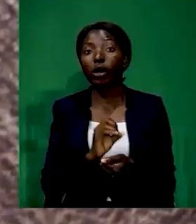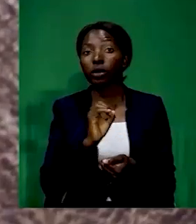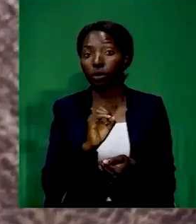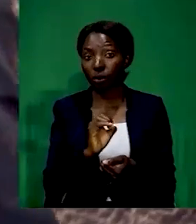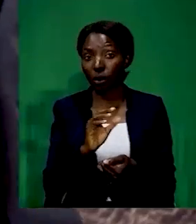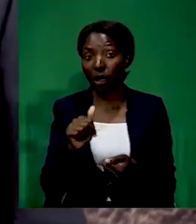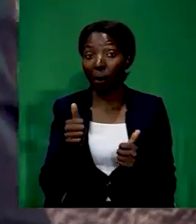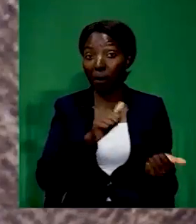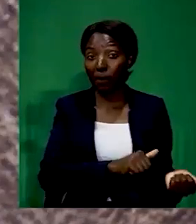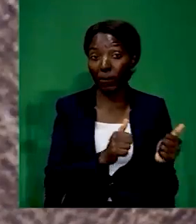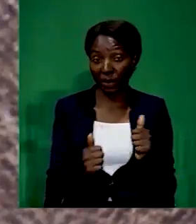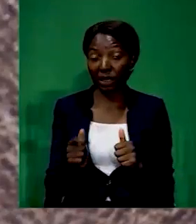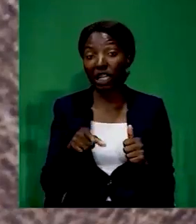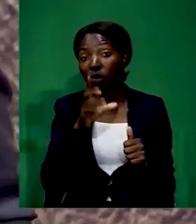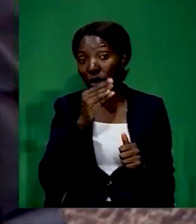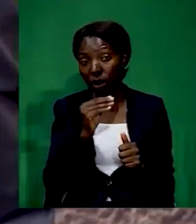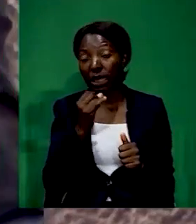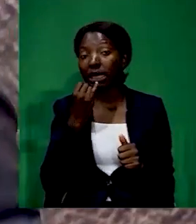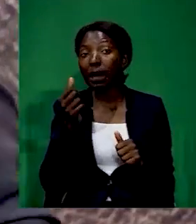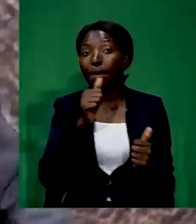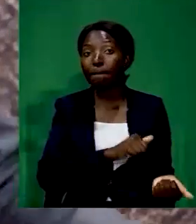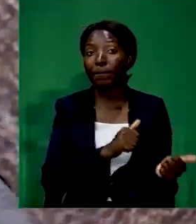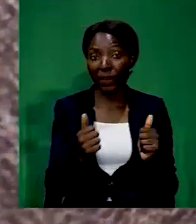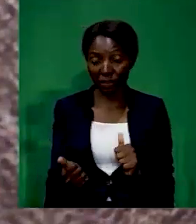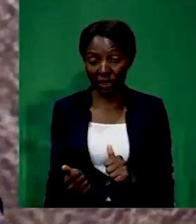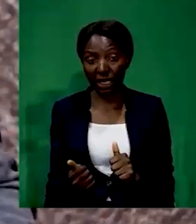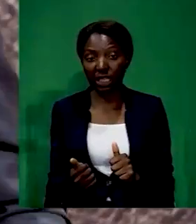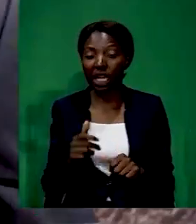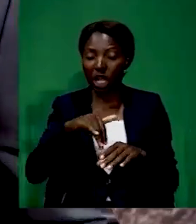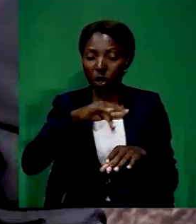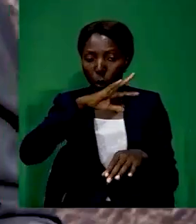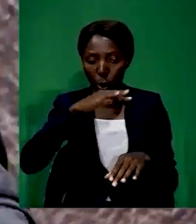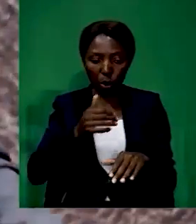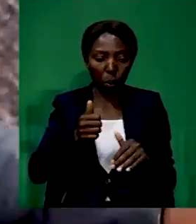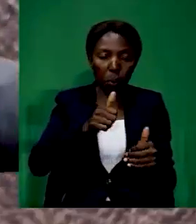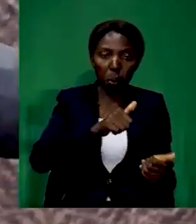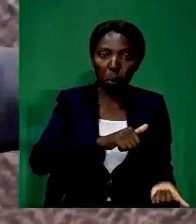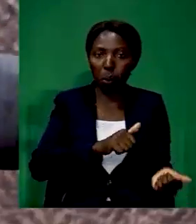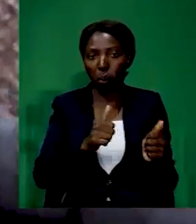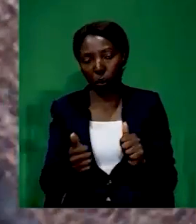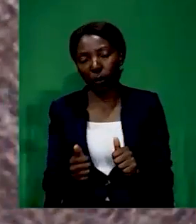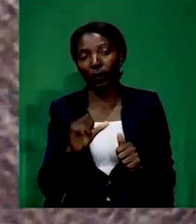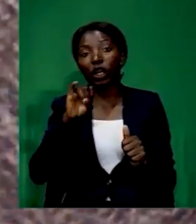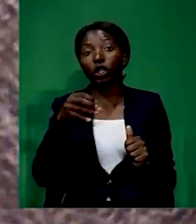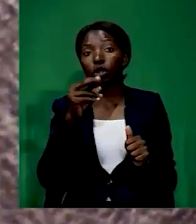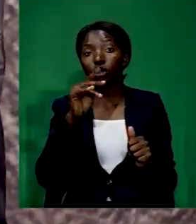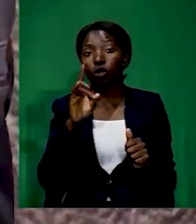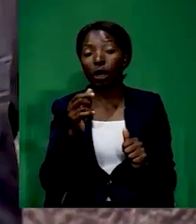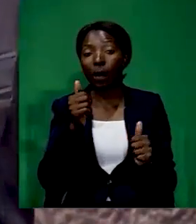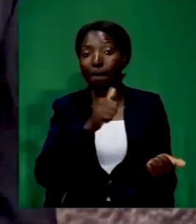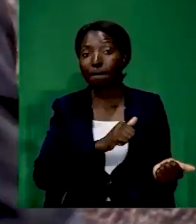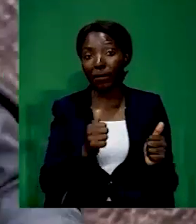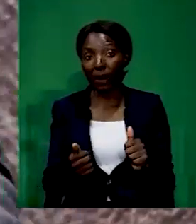saka baptism iri kutaurwa apa it's baptism by immersion chinoita kuti Johana anzi Johani